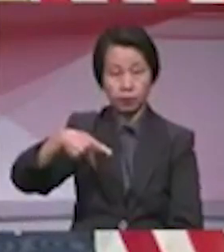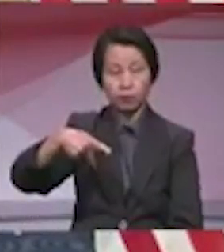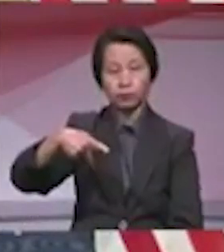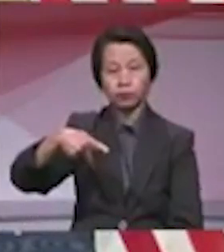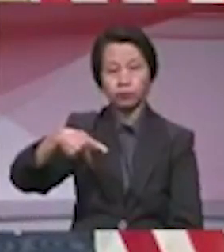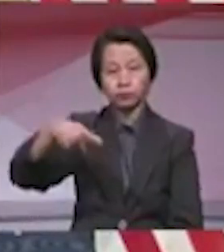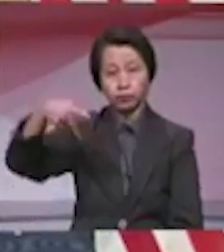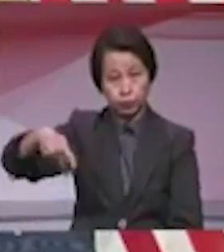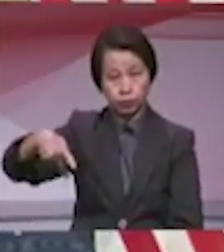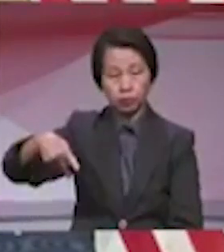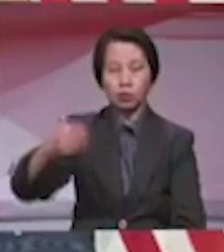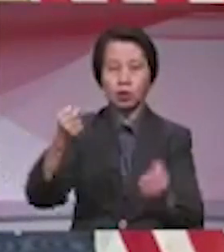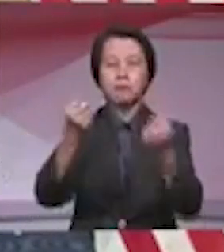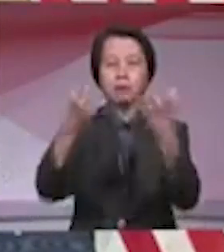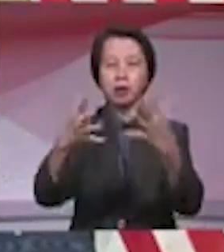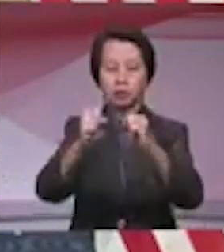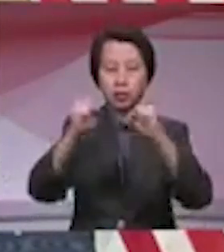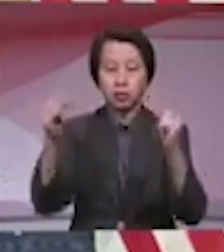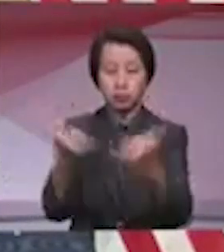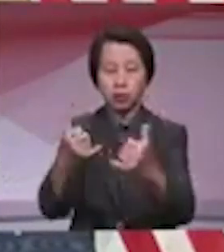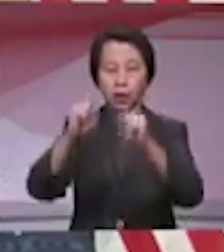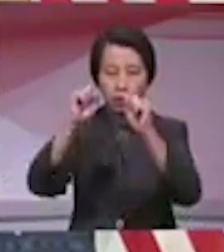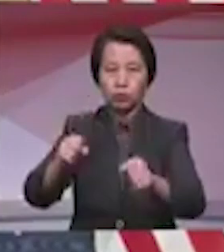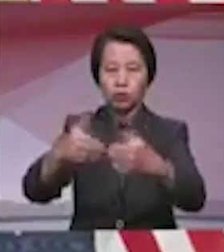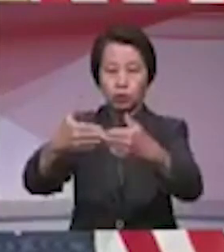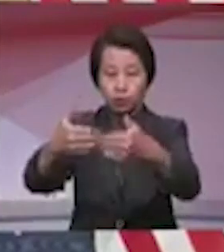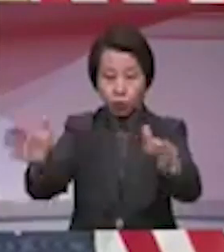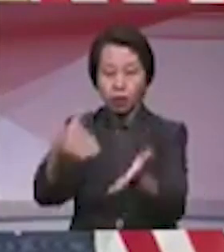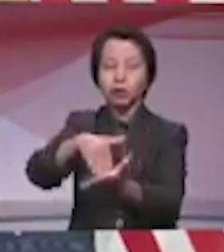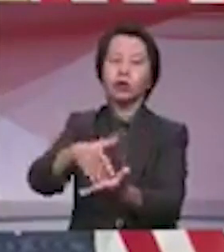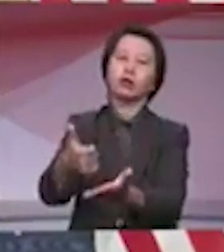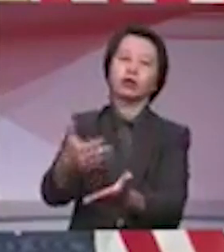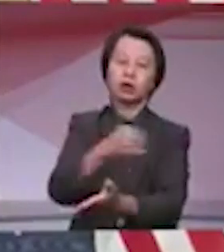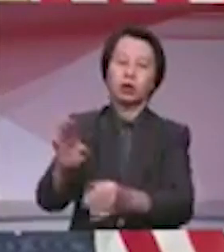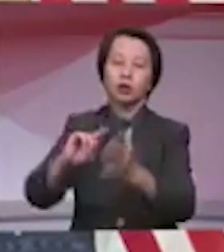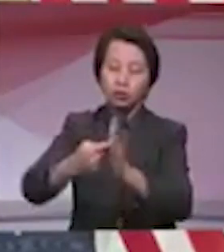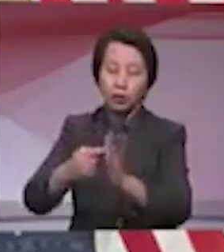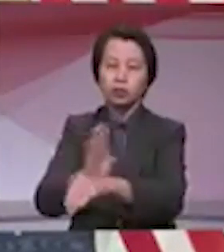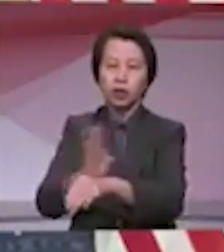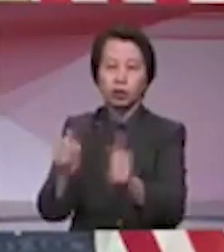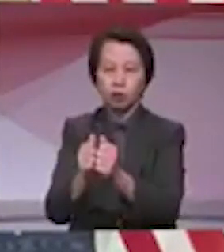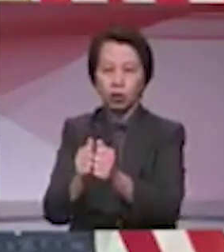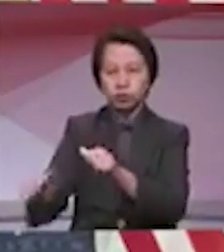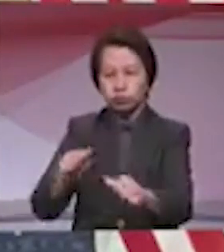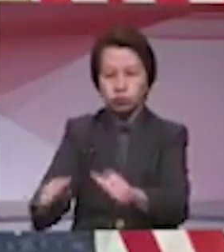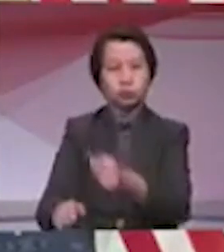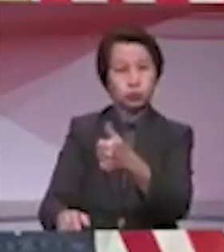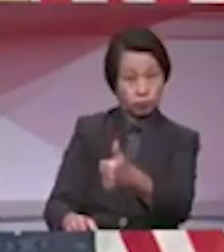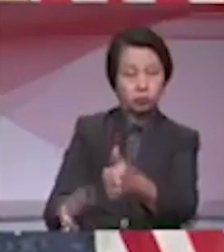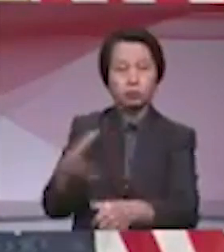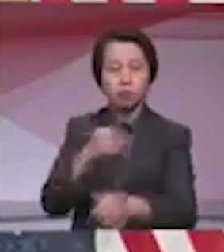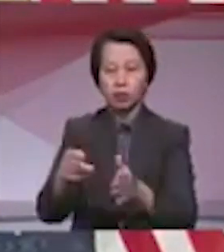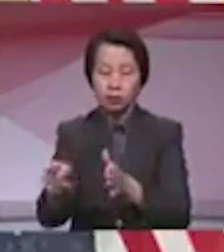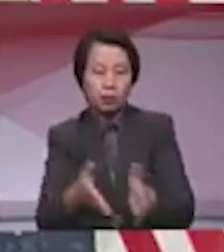Pemulihan, kebanyakan syarikat dapat beroperasi semula dan berniaga dengan giat.